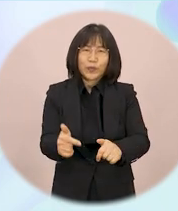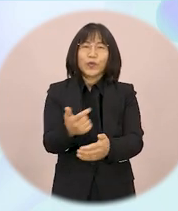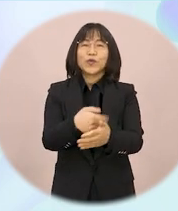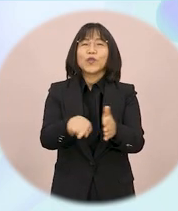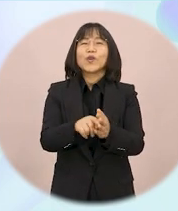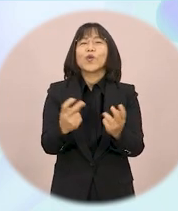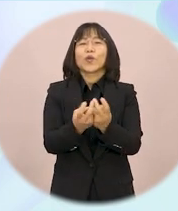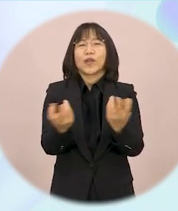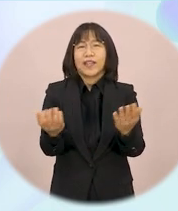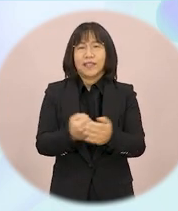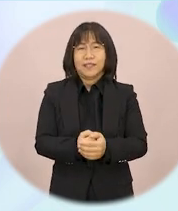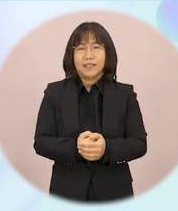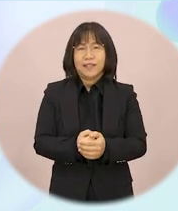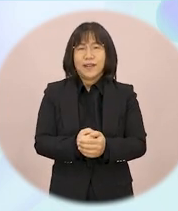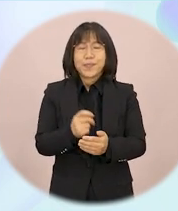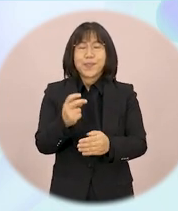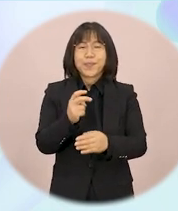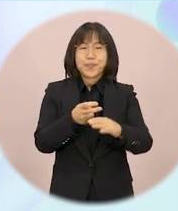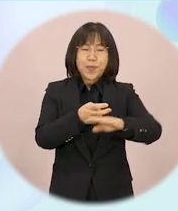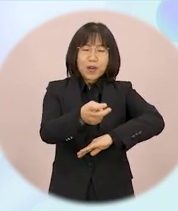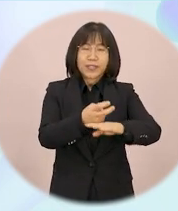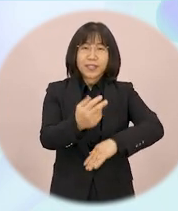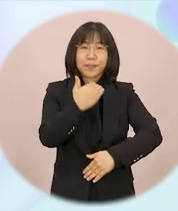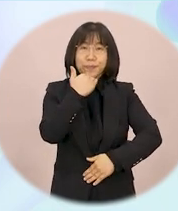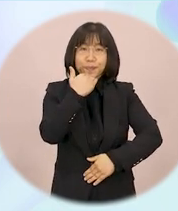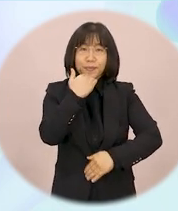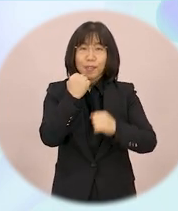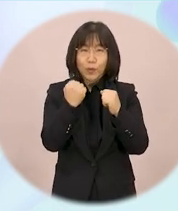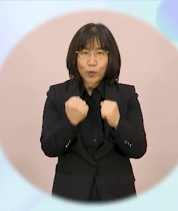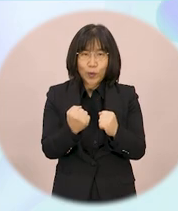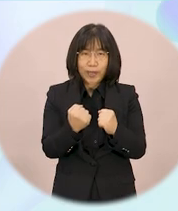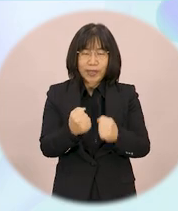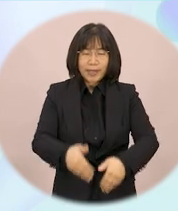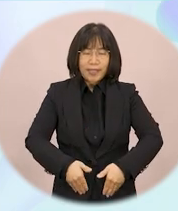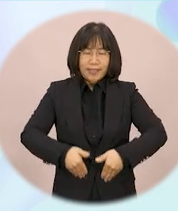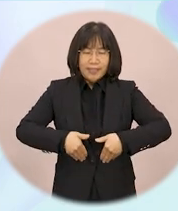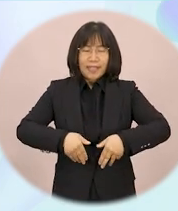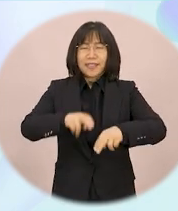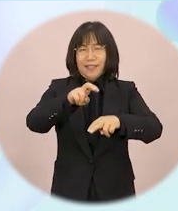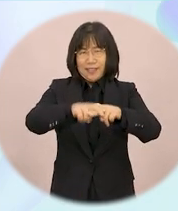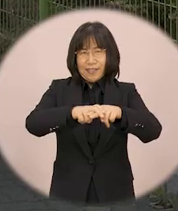버스 정류장에 테마가 있는 온 열을 짤을 설치했습니다